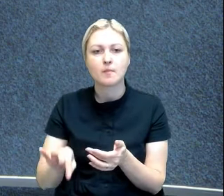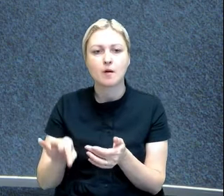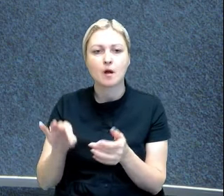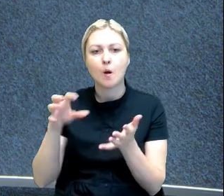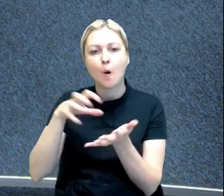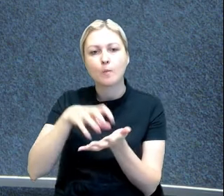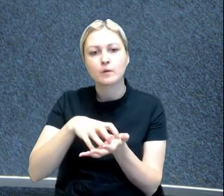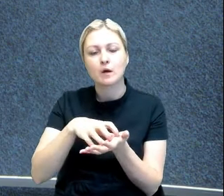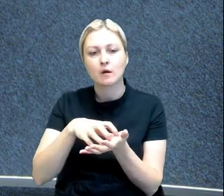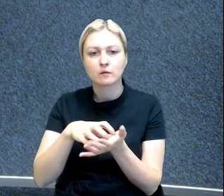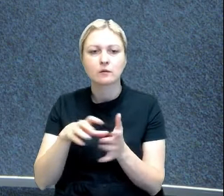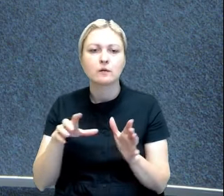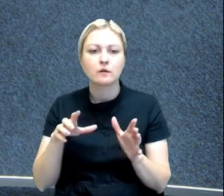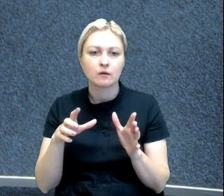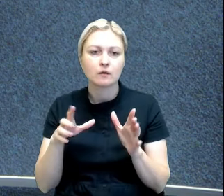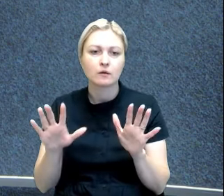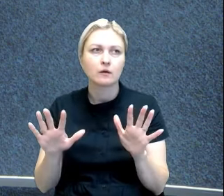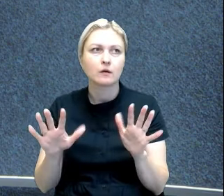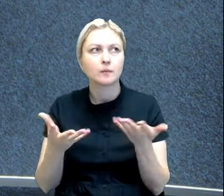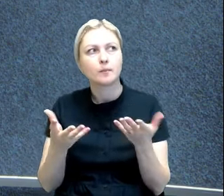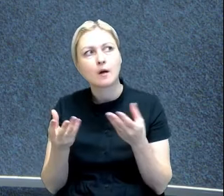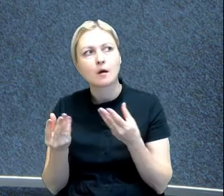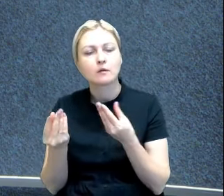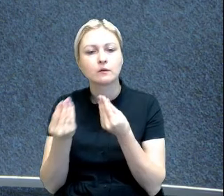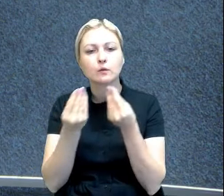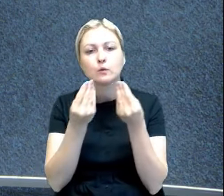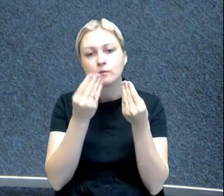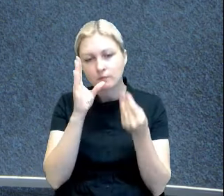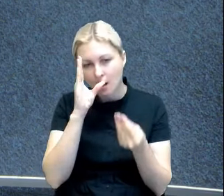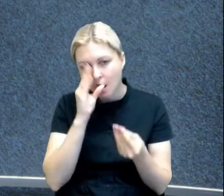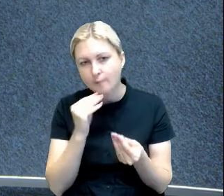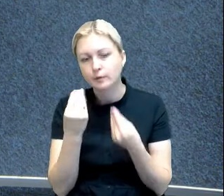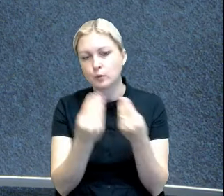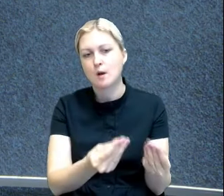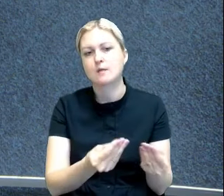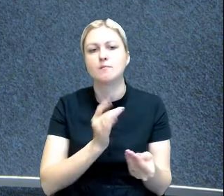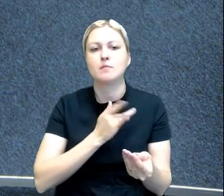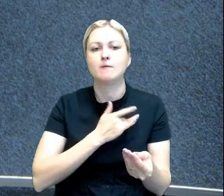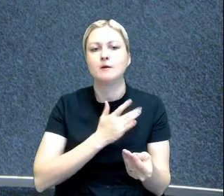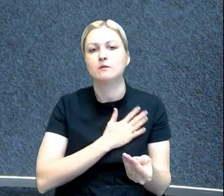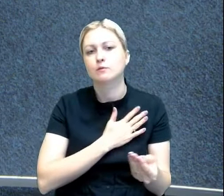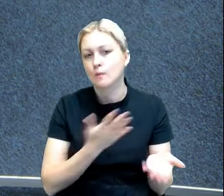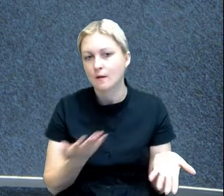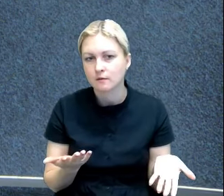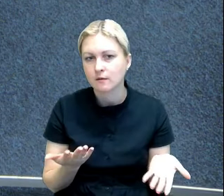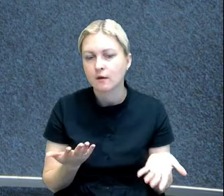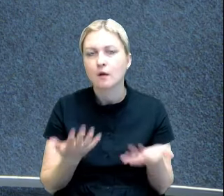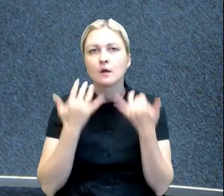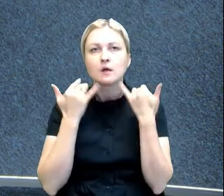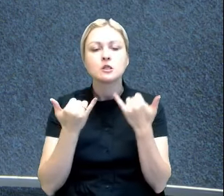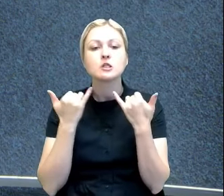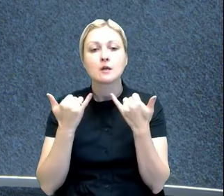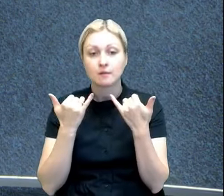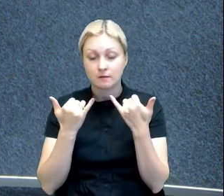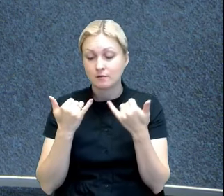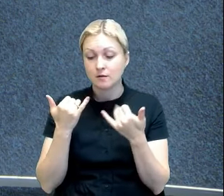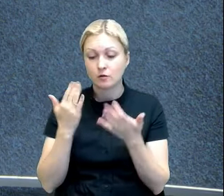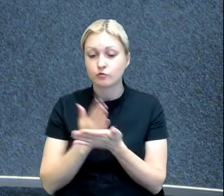privatizavimo traukinį šiandien siūlomas sprendimas visiškai normalus e